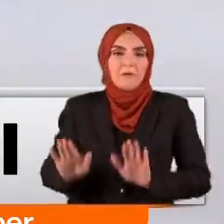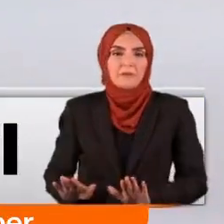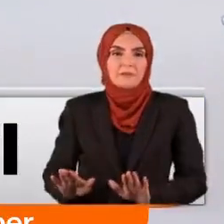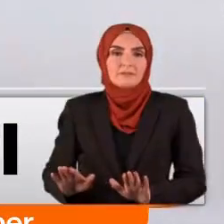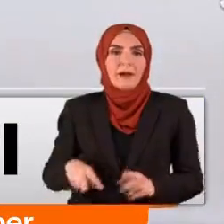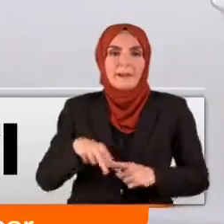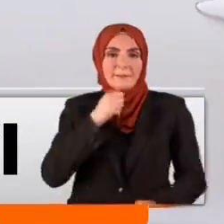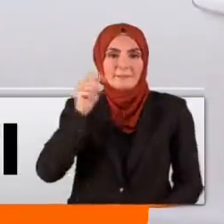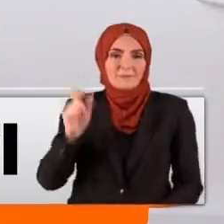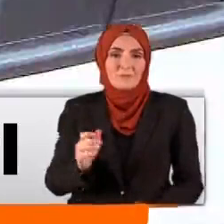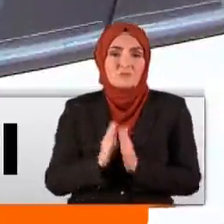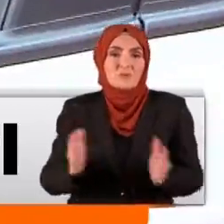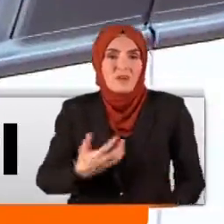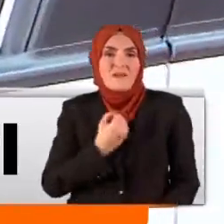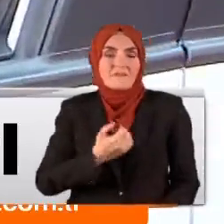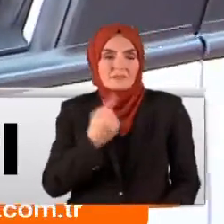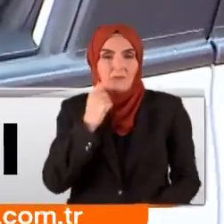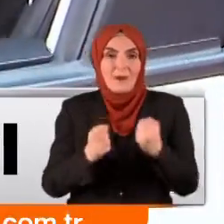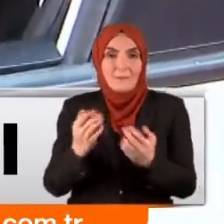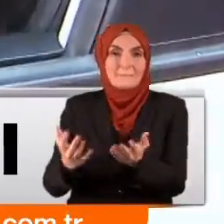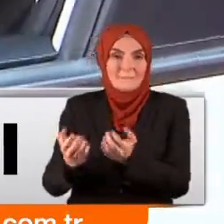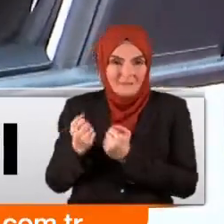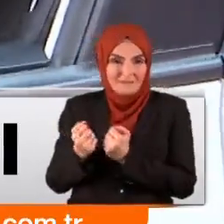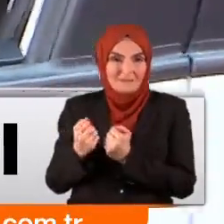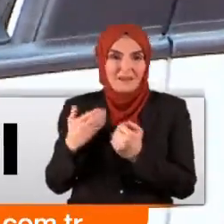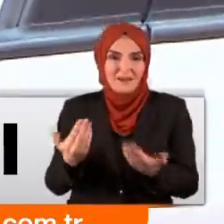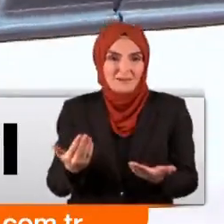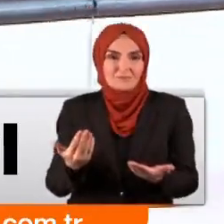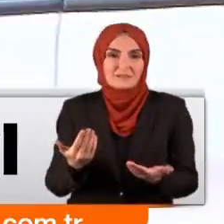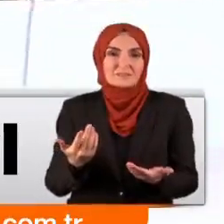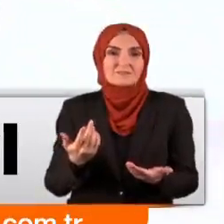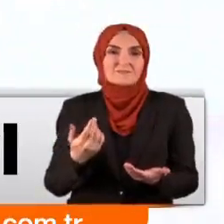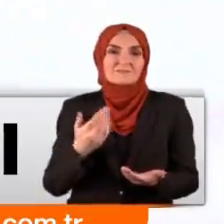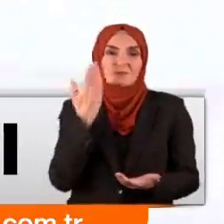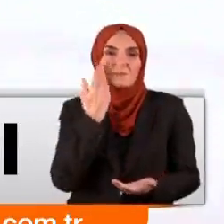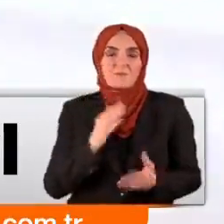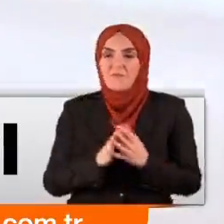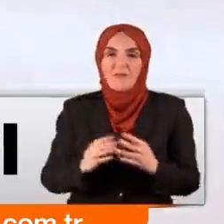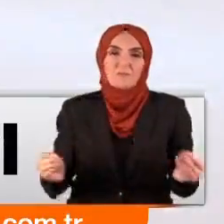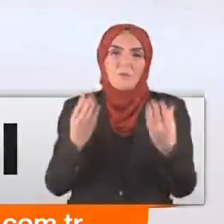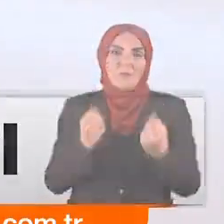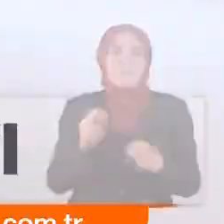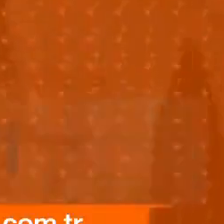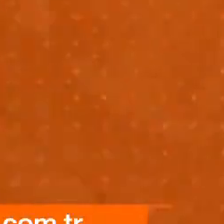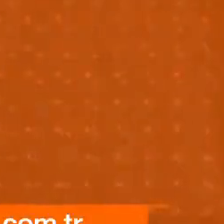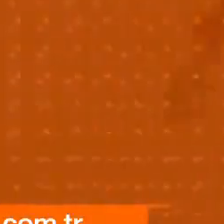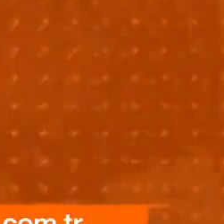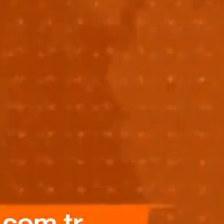hevesle aldığı otomobiline içine sinmediği için bilmiyor. Kilometresiyle oynandığı için de satamıyor.